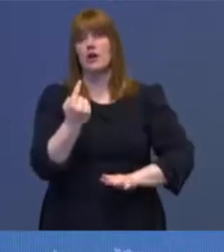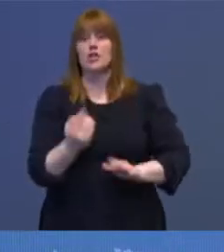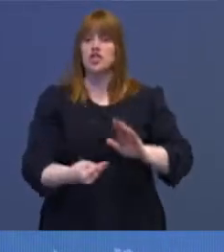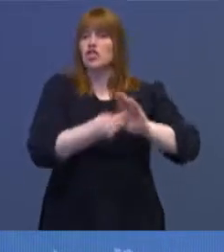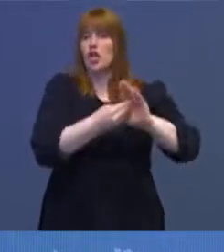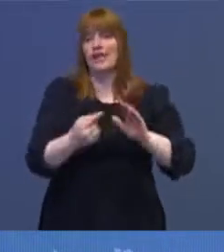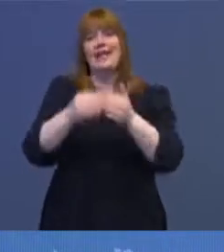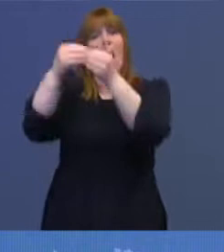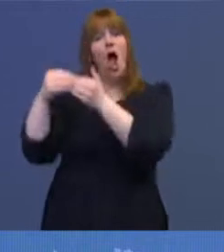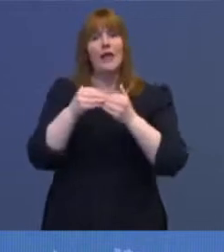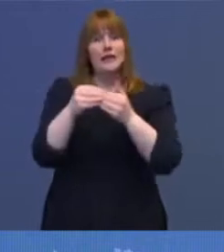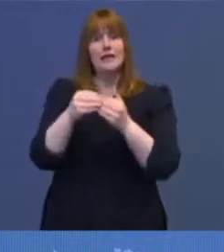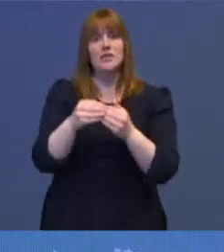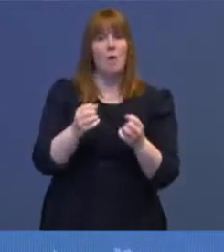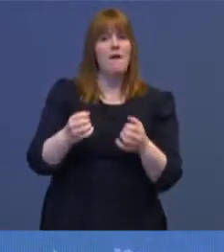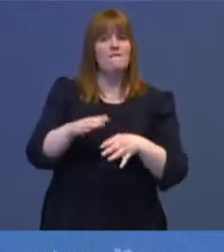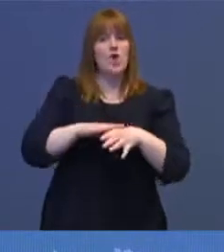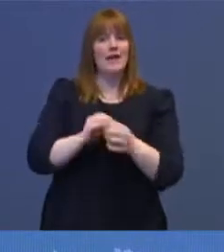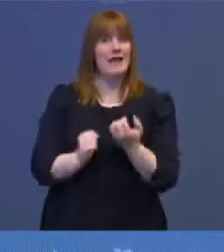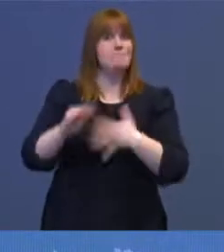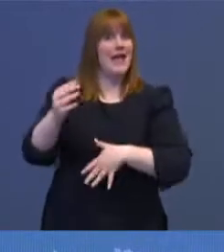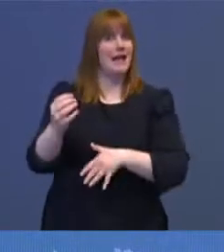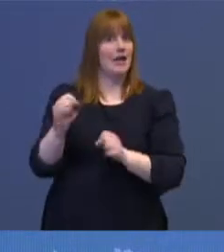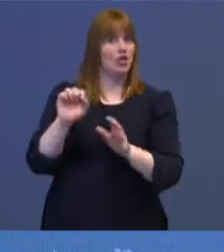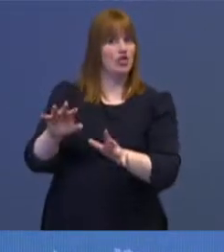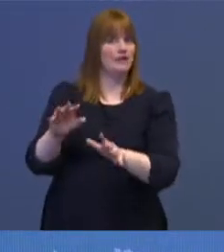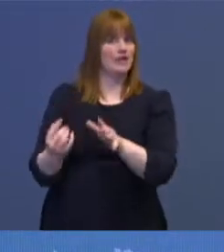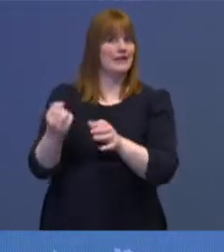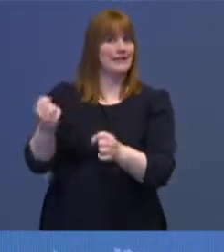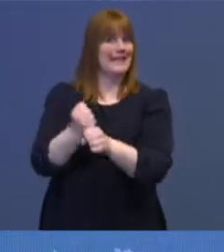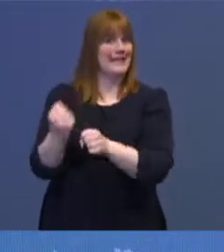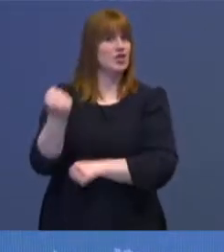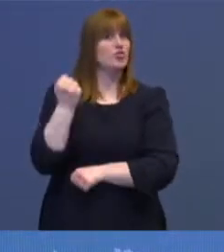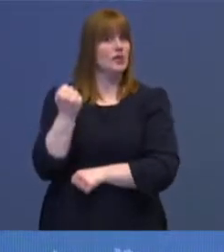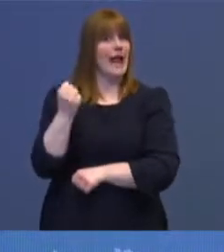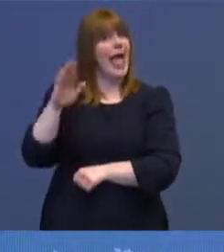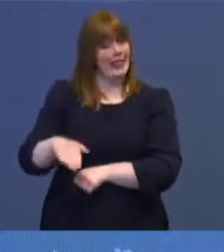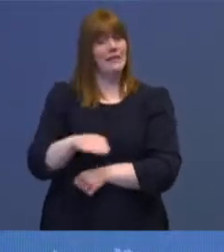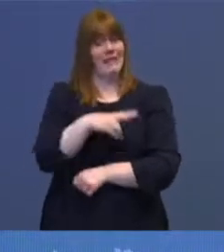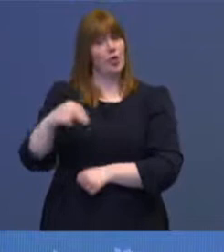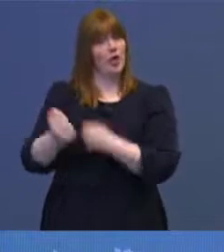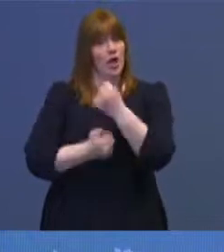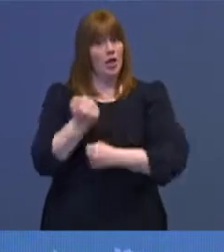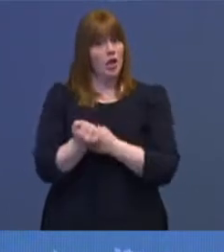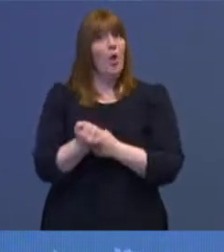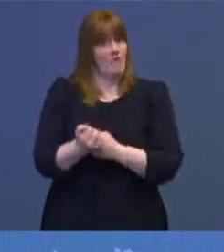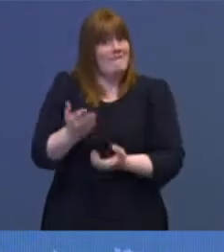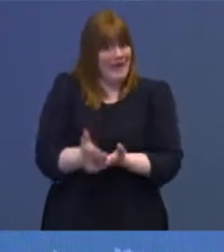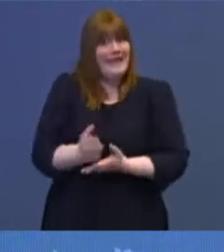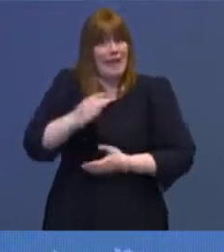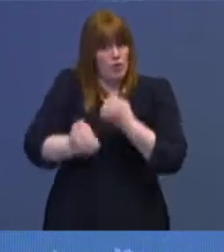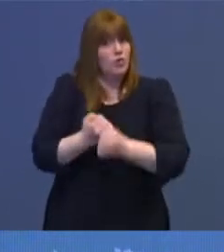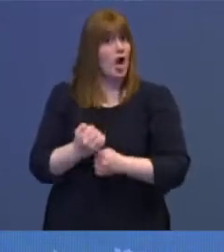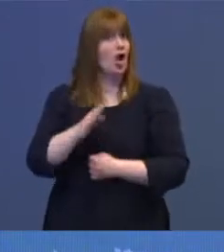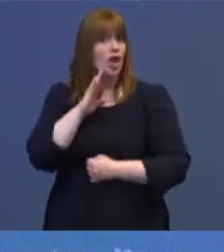mer utsatt for en sikkerhetstrussel enn Norge. Det har Norge gjort, og vårt stående budskap har vært at vi lytter til de rådene som kommer og